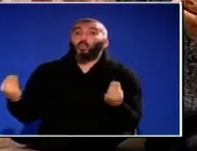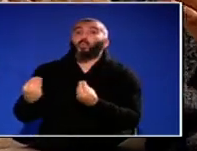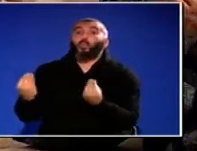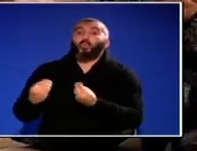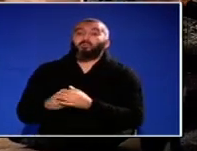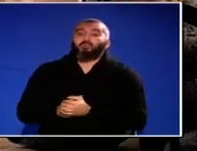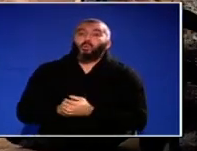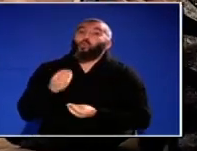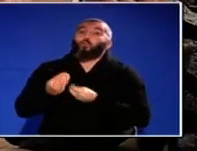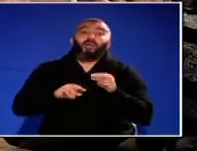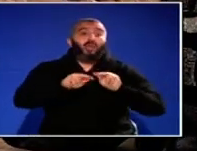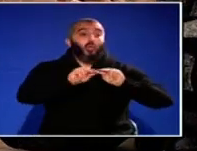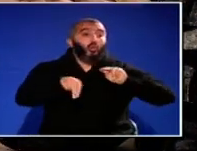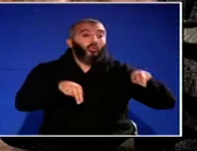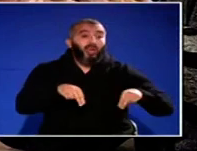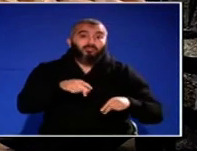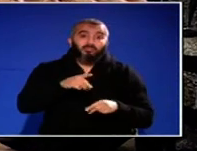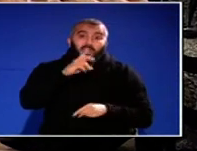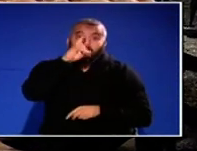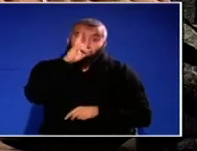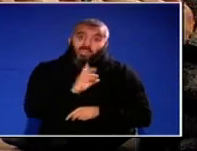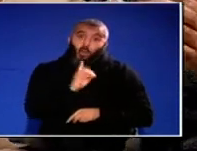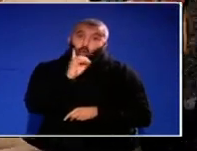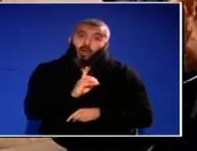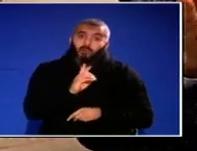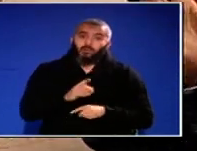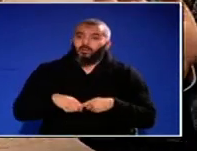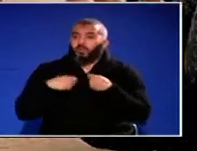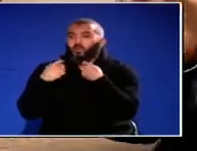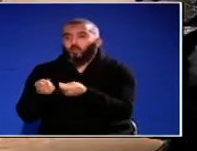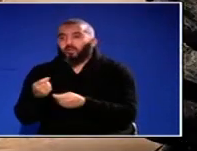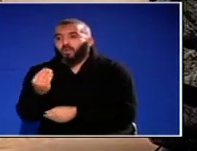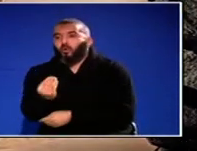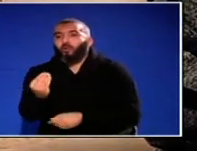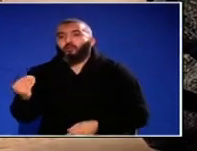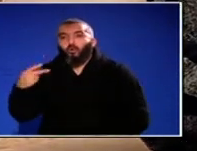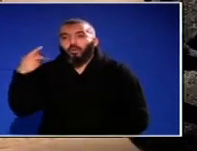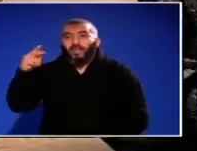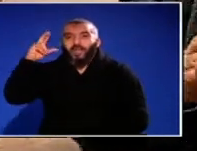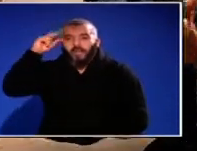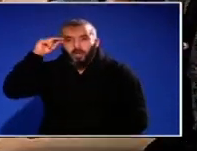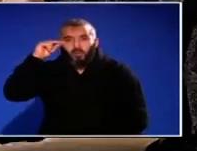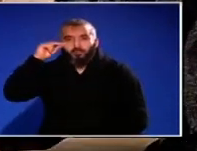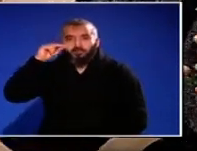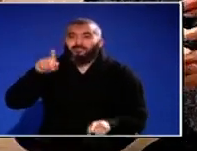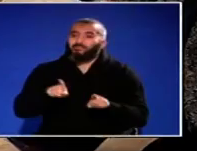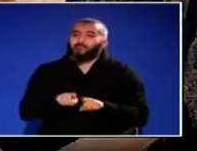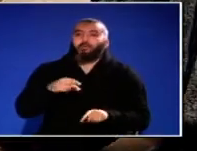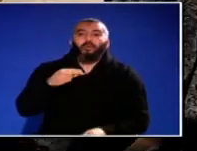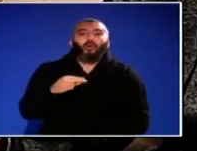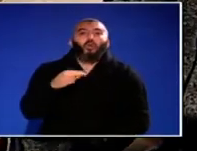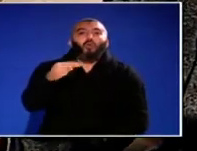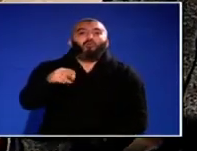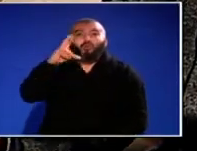اعطى لابناء الابن فقط او زاد معهم ابناء البنت، هو المجموع اللي يخرج عن